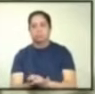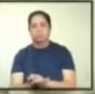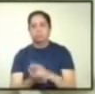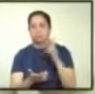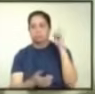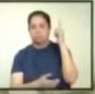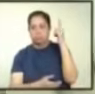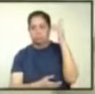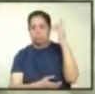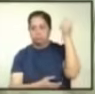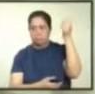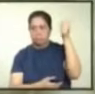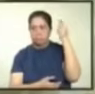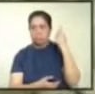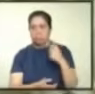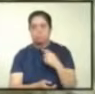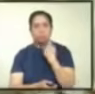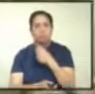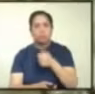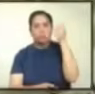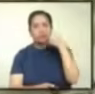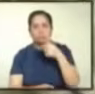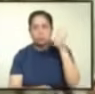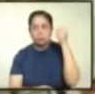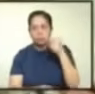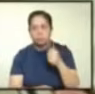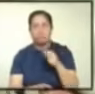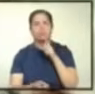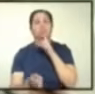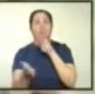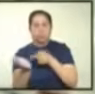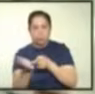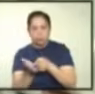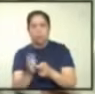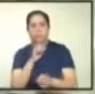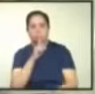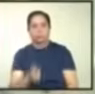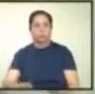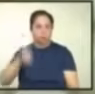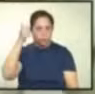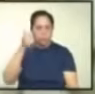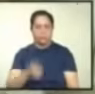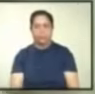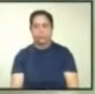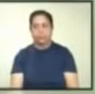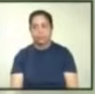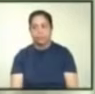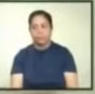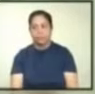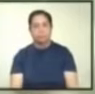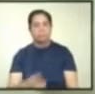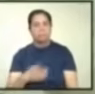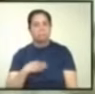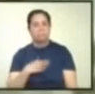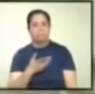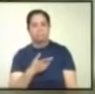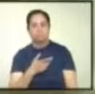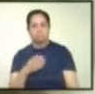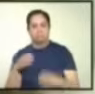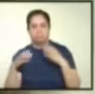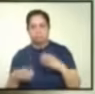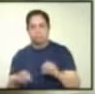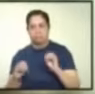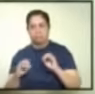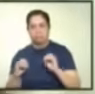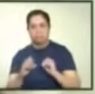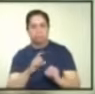nanalo! Sino po? Sino po? Ang katotohanan lang po. My client was vindicated. Dyan